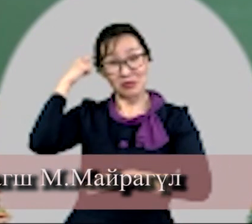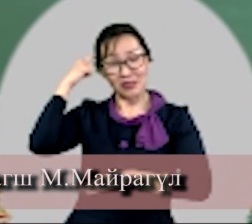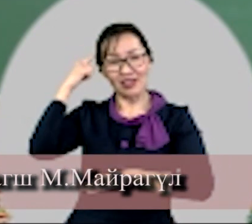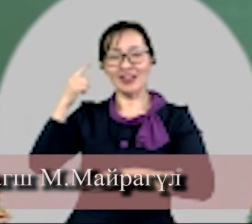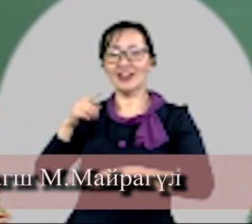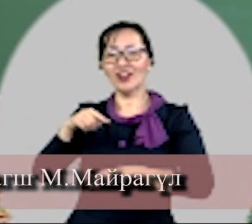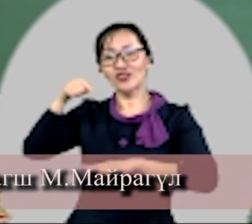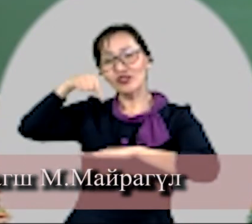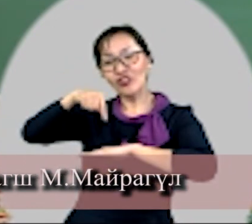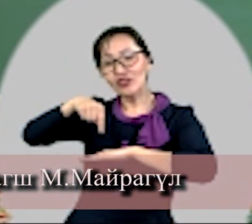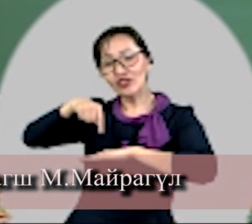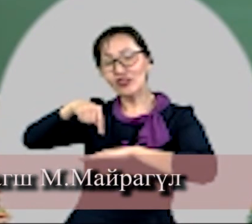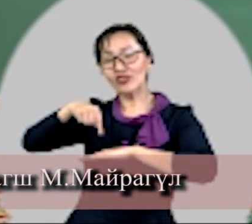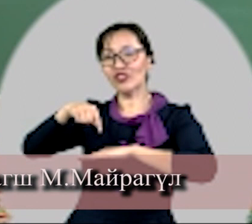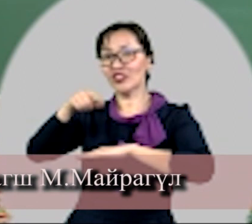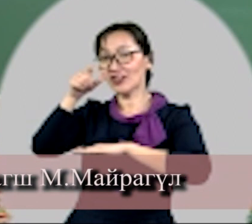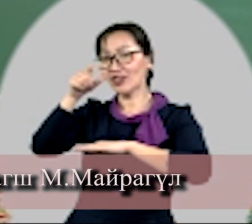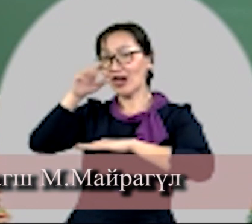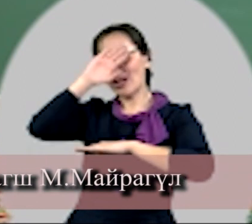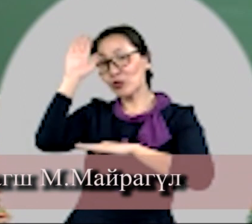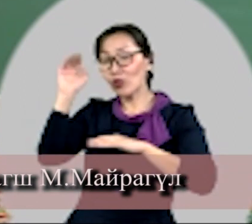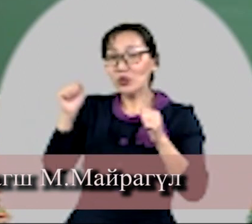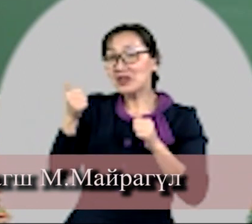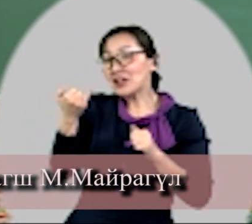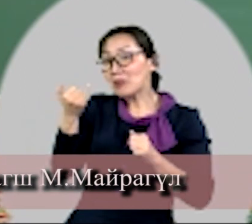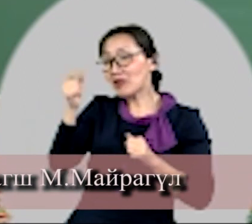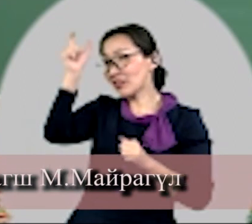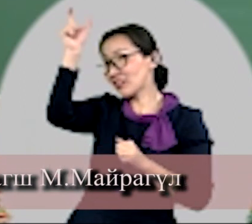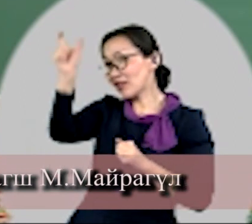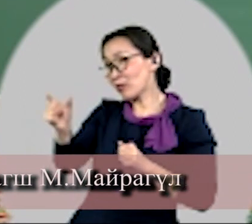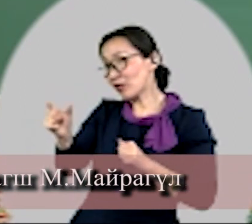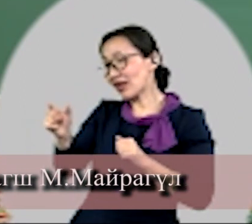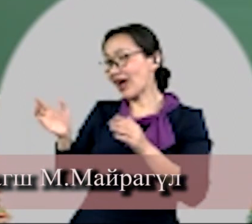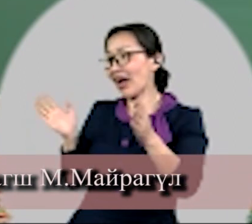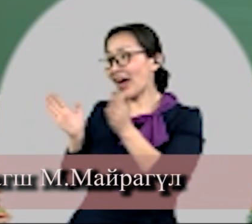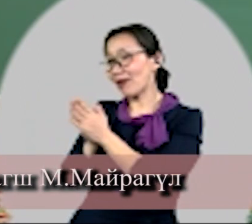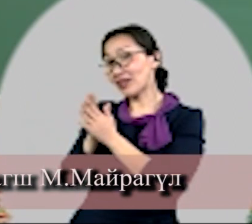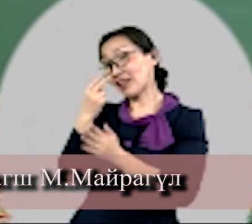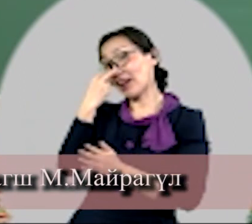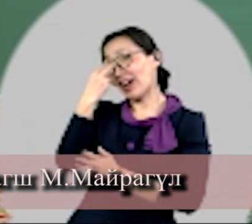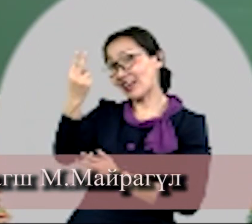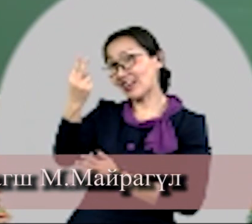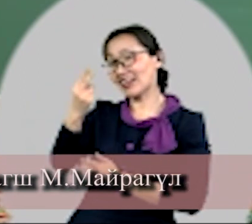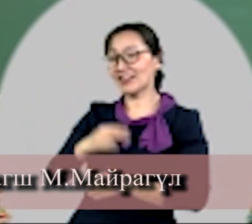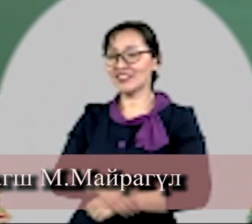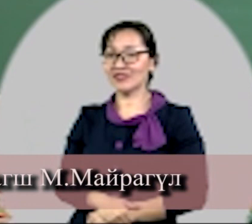бақылайық. Термометрдің ортасында қызыл сұйықтық 20 градустық температураның жылулығын көрсетіп тұр.